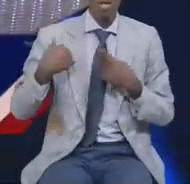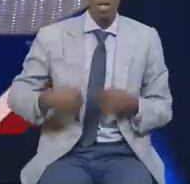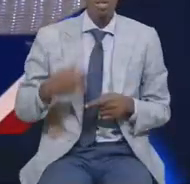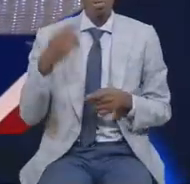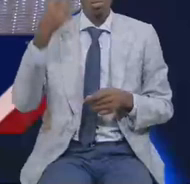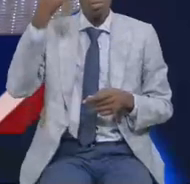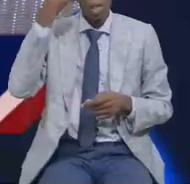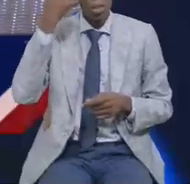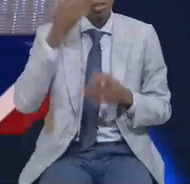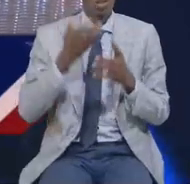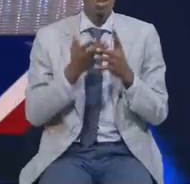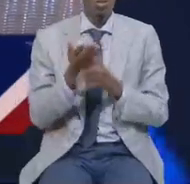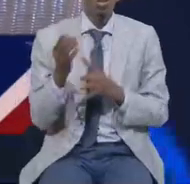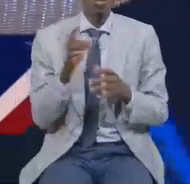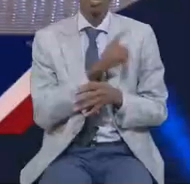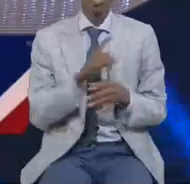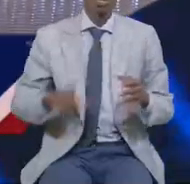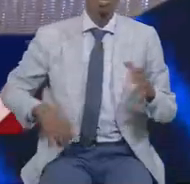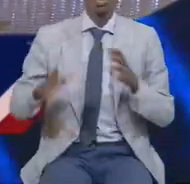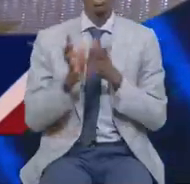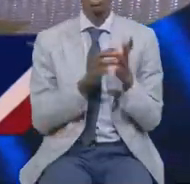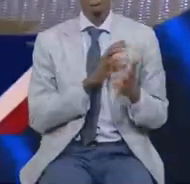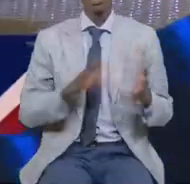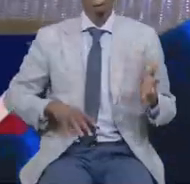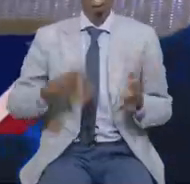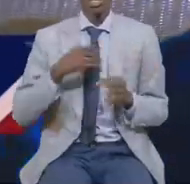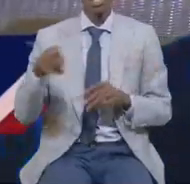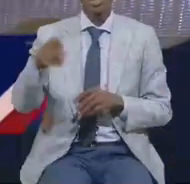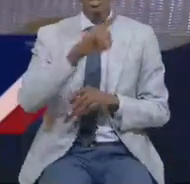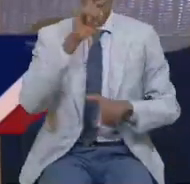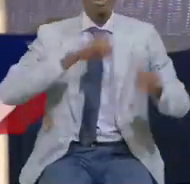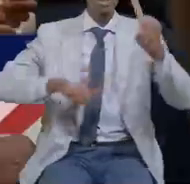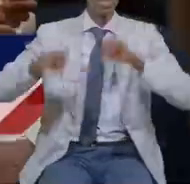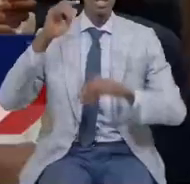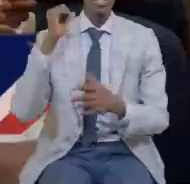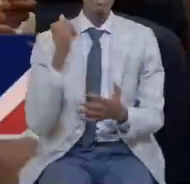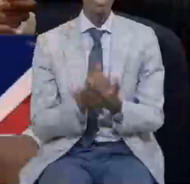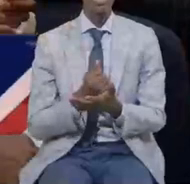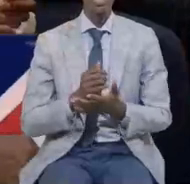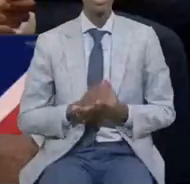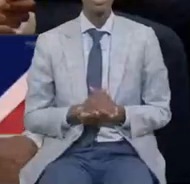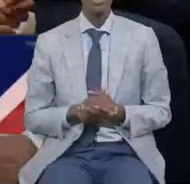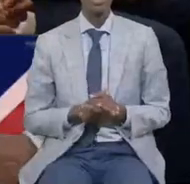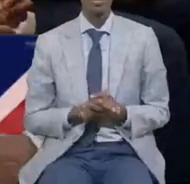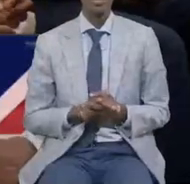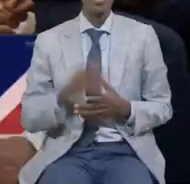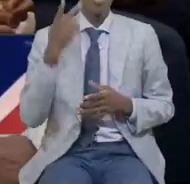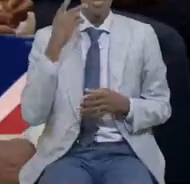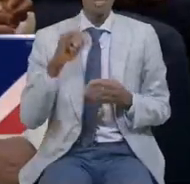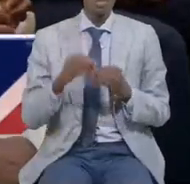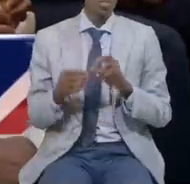cœurs et vos pensées en Jésus-Christ. Et que le peuple de Dieu dise Amen. Voilà le verset